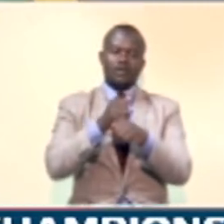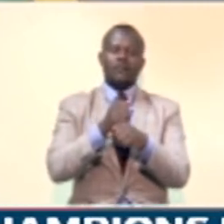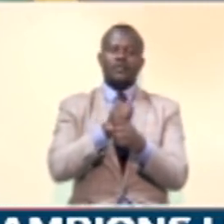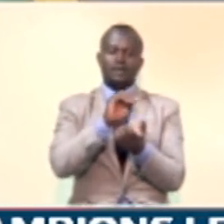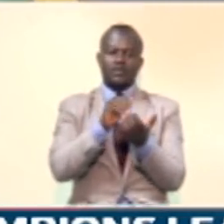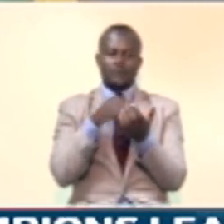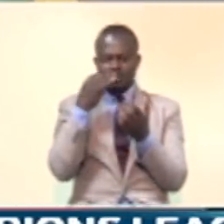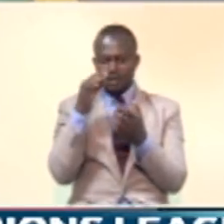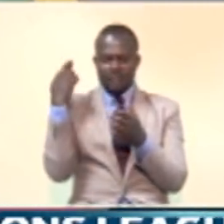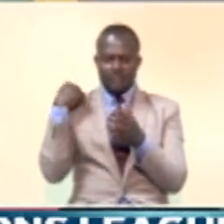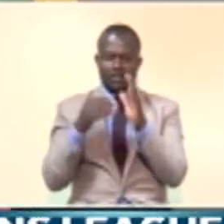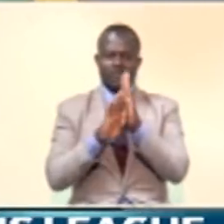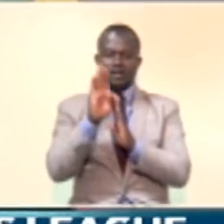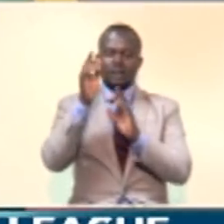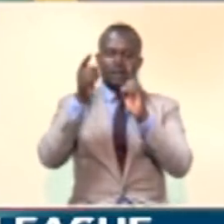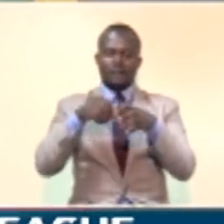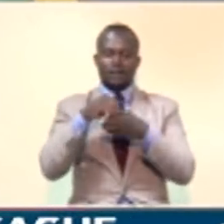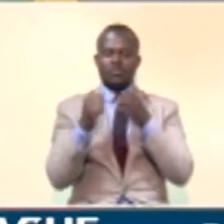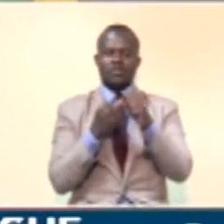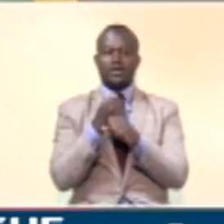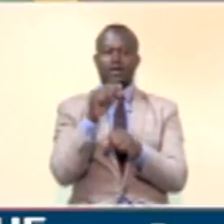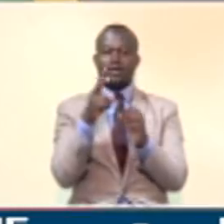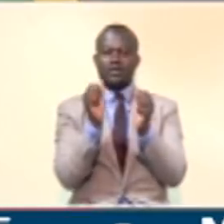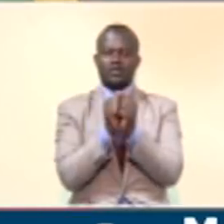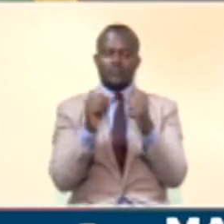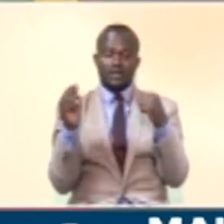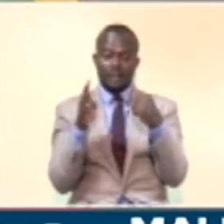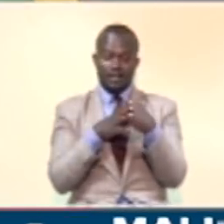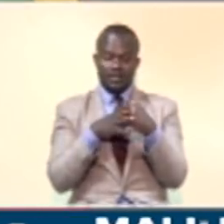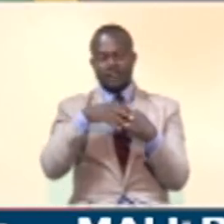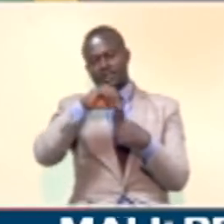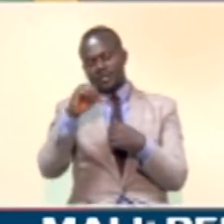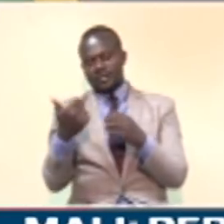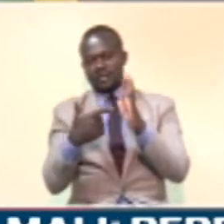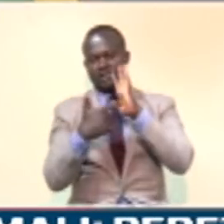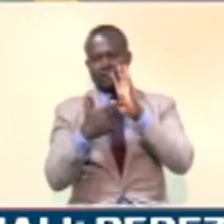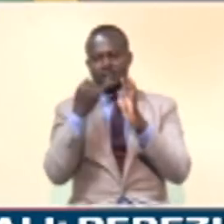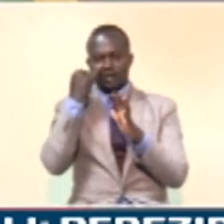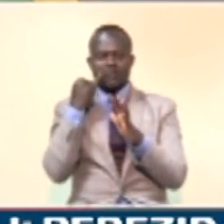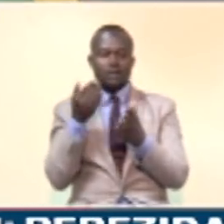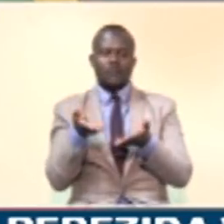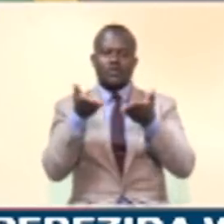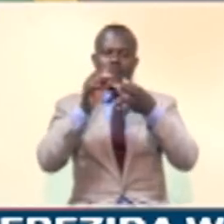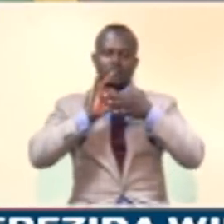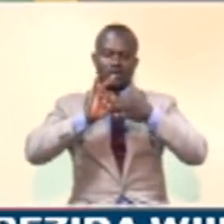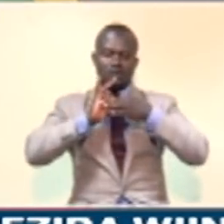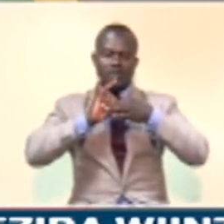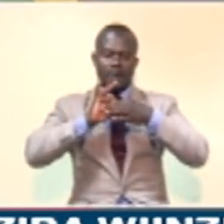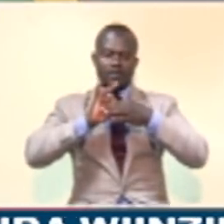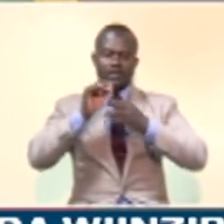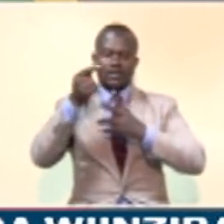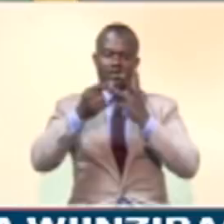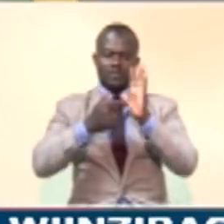gishinzwe iterambere nagejejweho muri 2019 n'ikindi kimenyetso gifatika cyo kuzahura umubano.